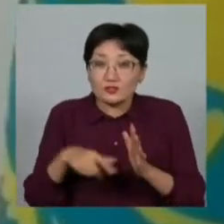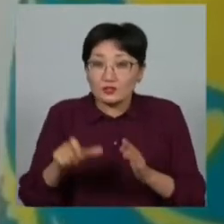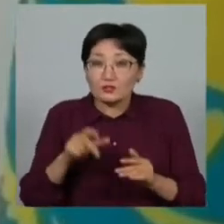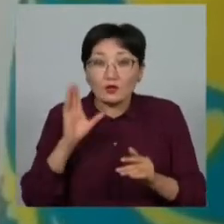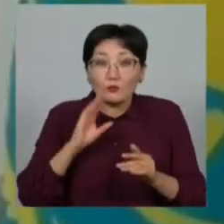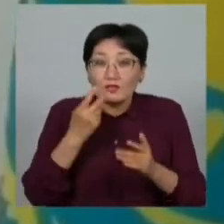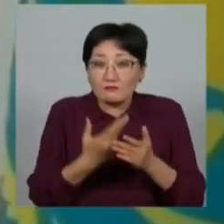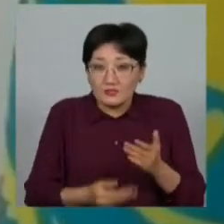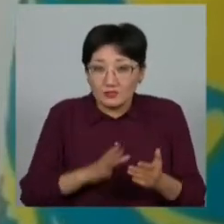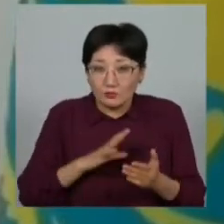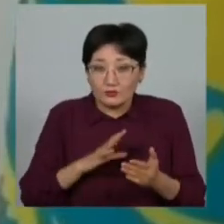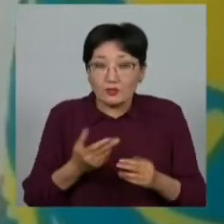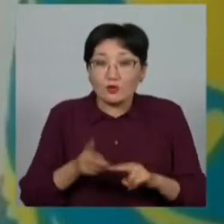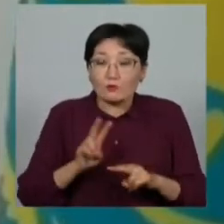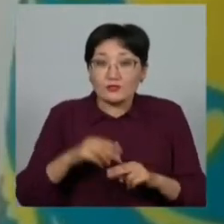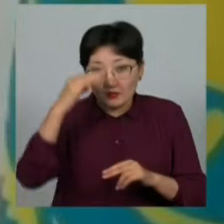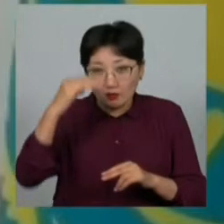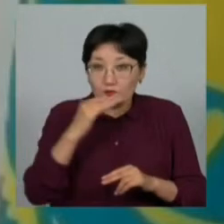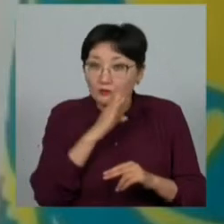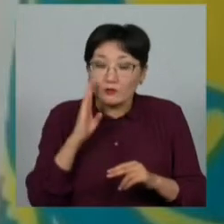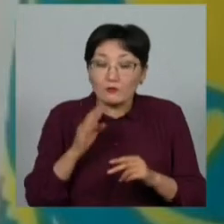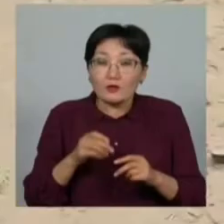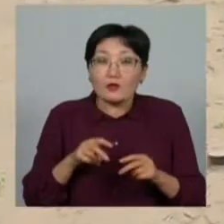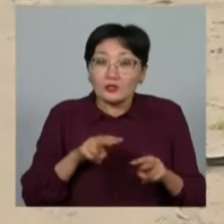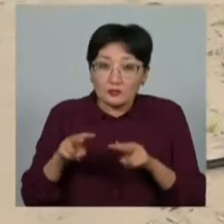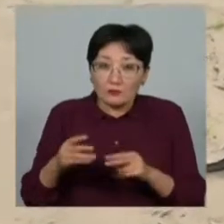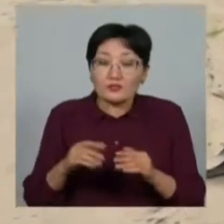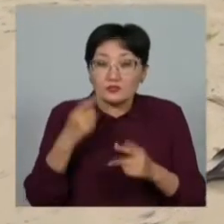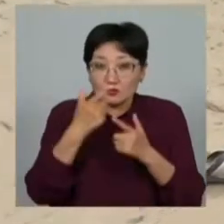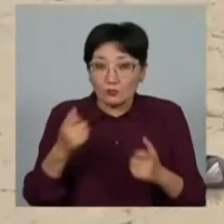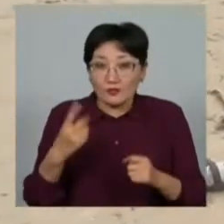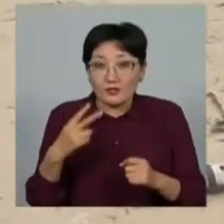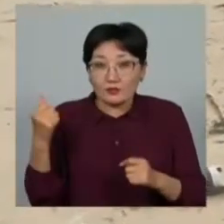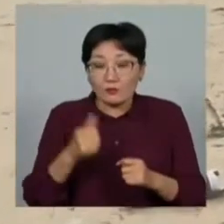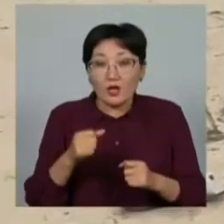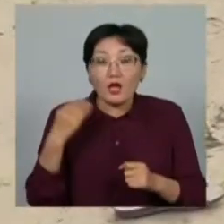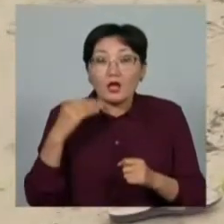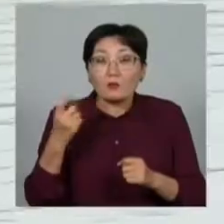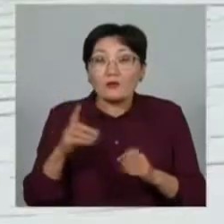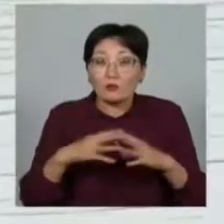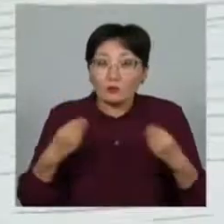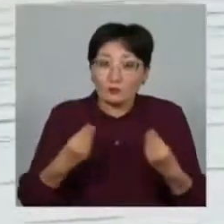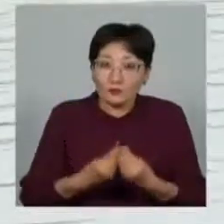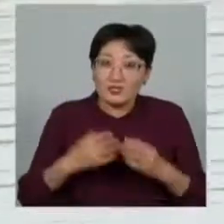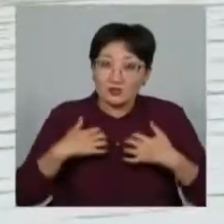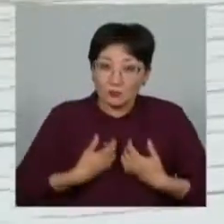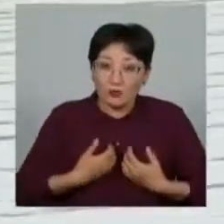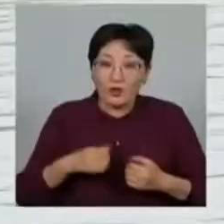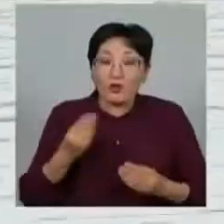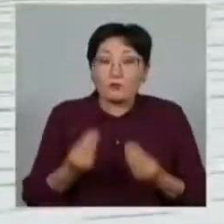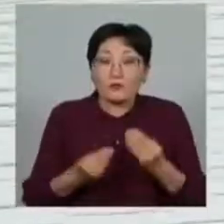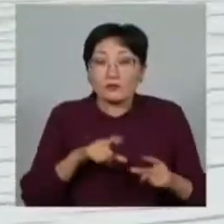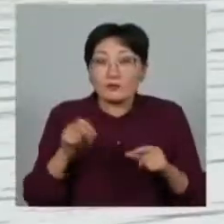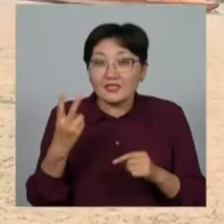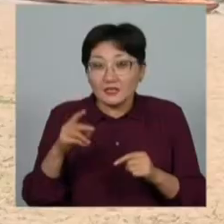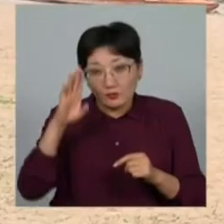батып қайтыс болды. Бұл ретте ата-аналарға сақ болуларын ескертеміз. Осыдан 2 апта бұрын Ақтөбеде бір отбасы қара жамылған еді. Ойынға кеткен ағайынды